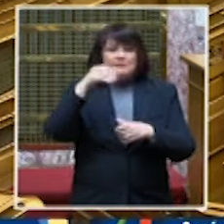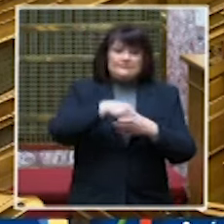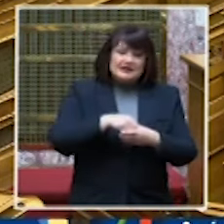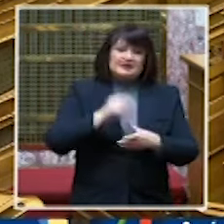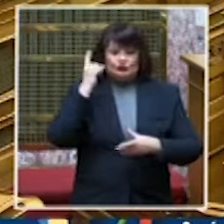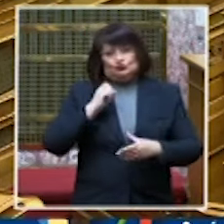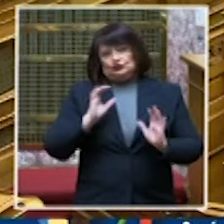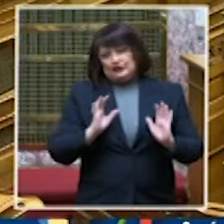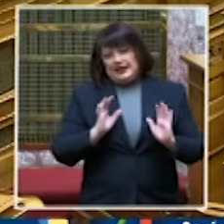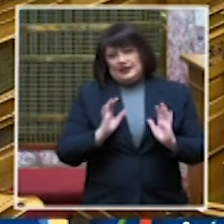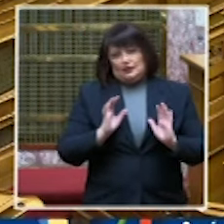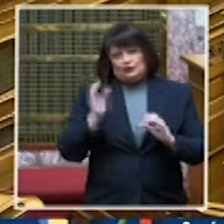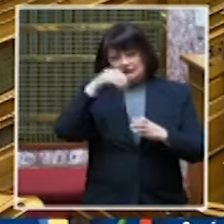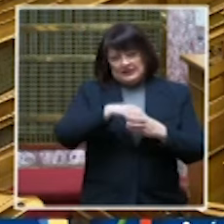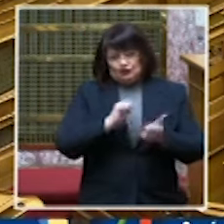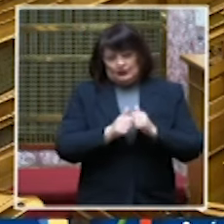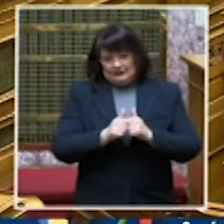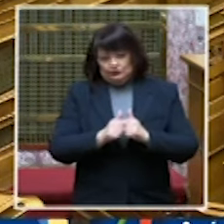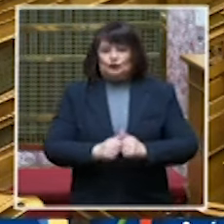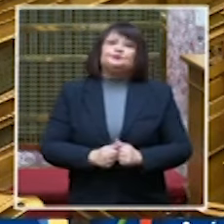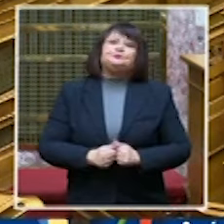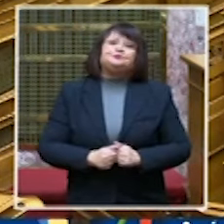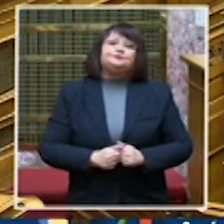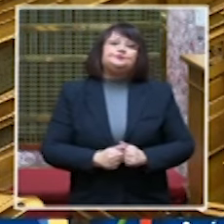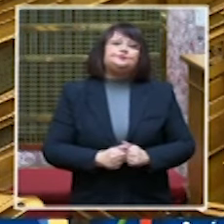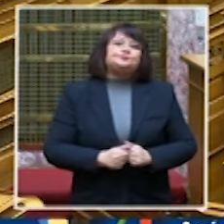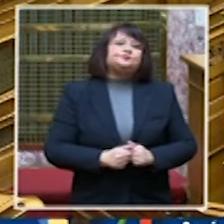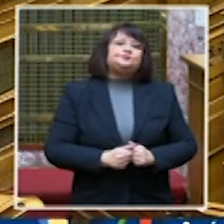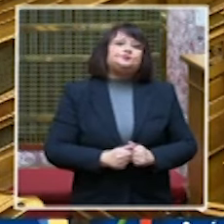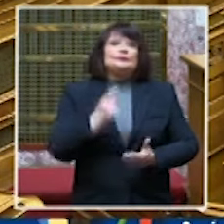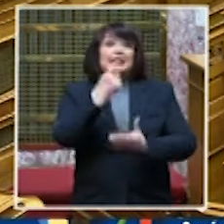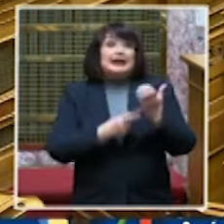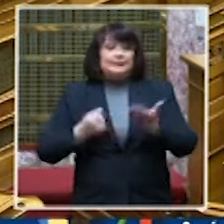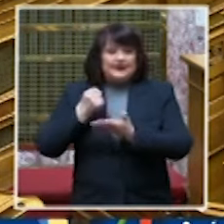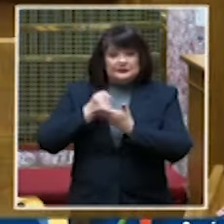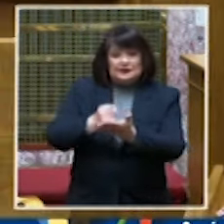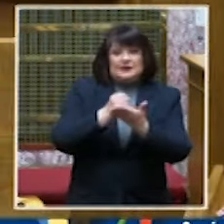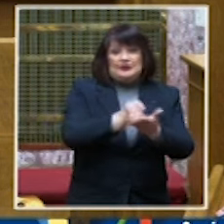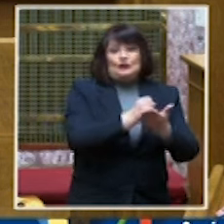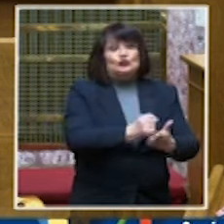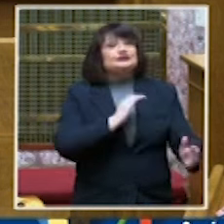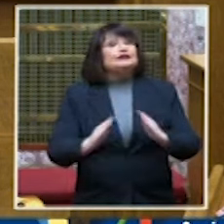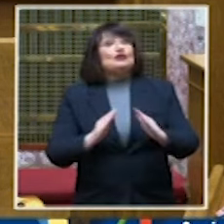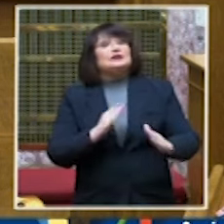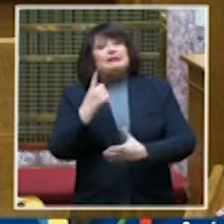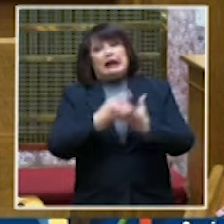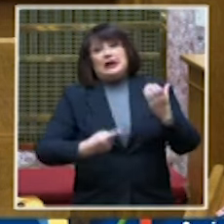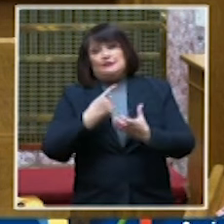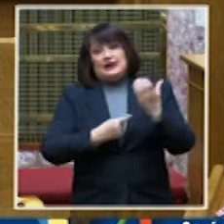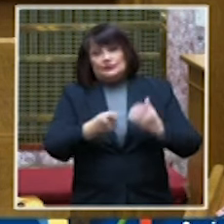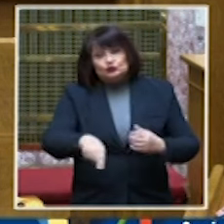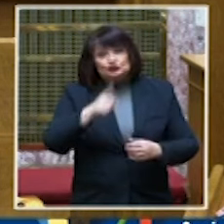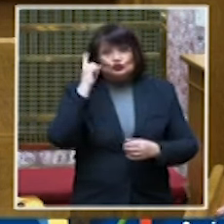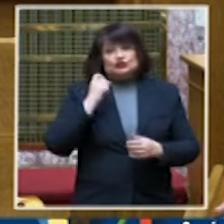ασχολείται με τον αθλητισμό. Υπάρχει έλλειψη χρηματοδότησης και μέρημνας. Και αυτό το